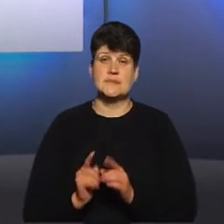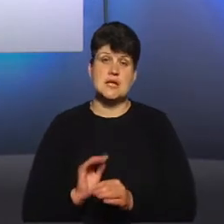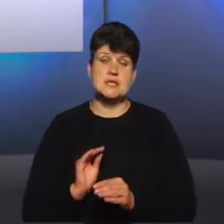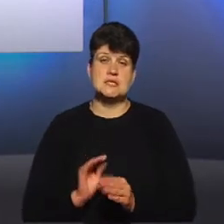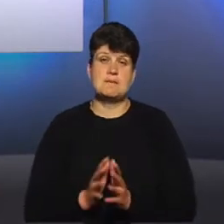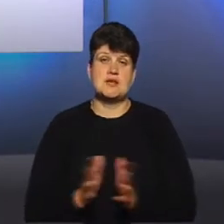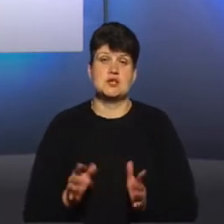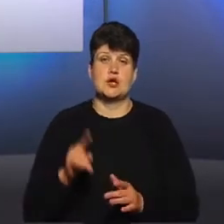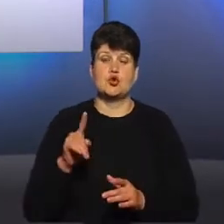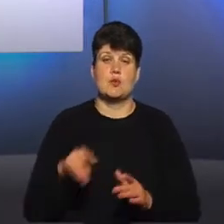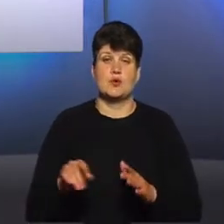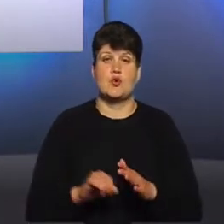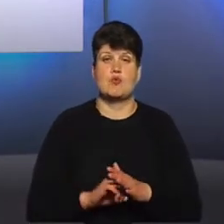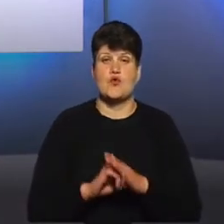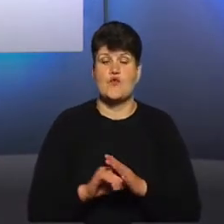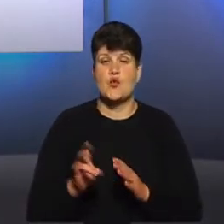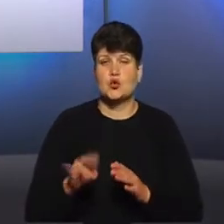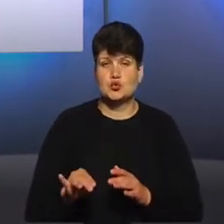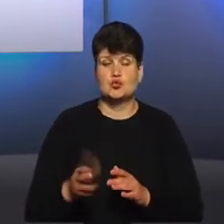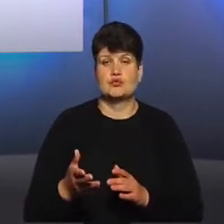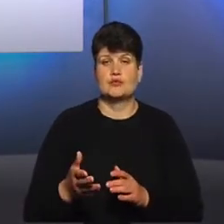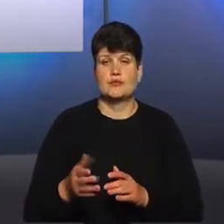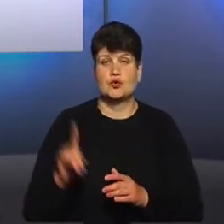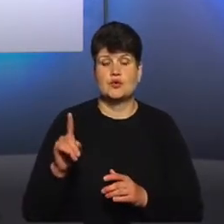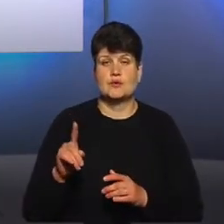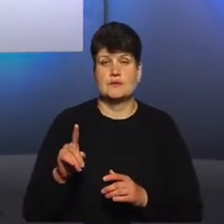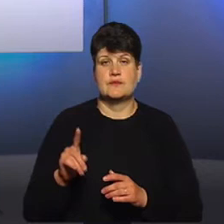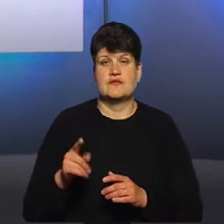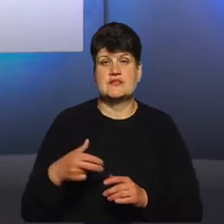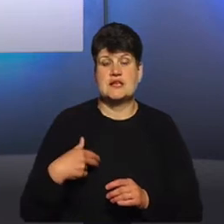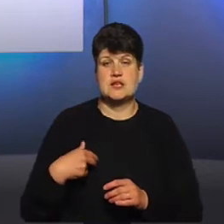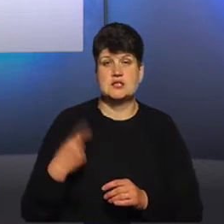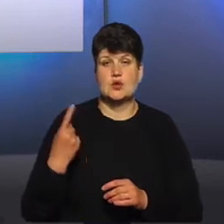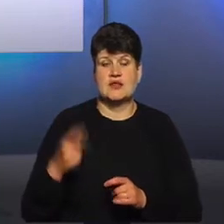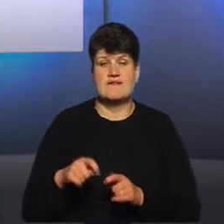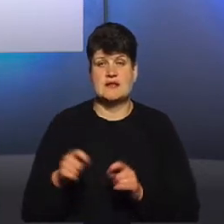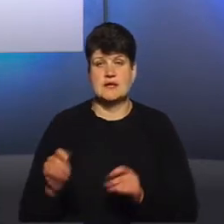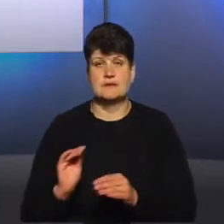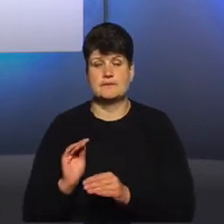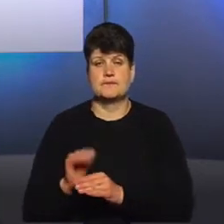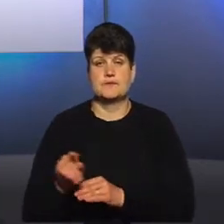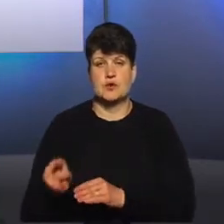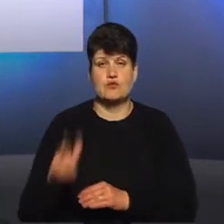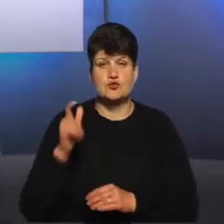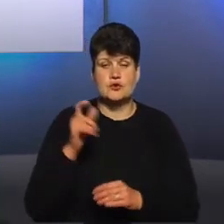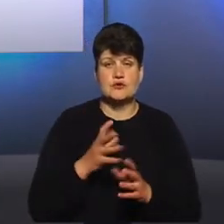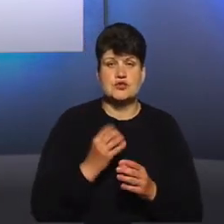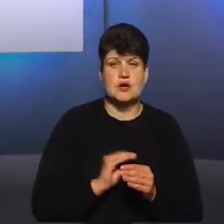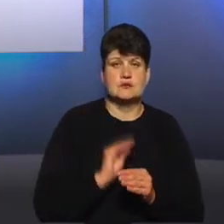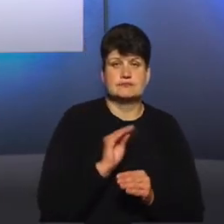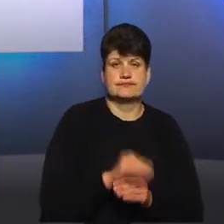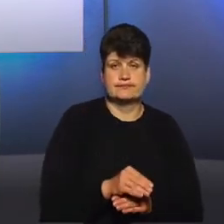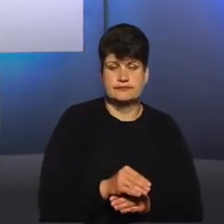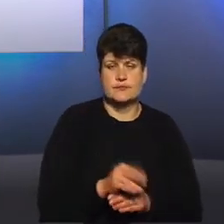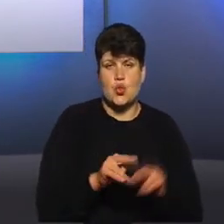закладі. На Заліщиках відкрився, одне крило відкрилося додатково, там, Чорткові, ще щось вони добудували. На